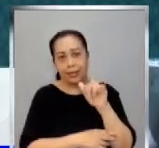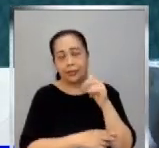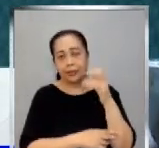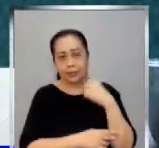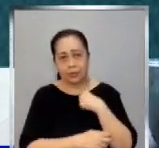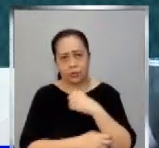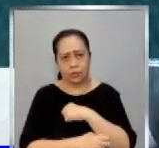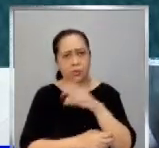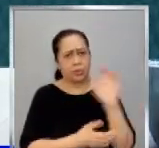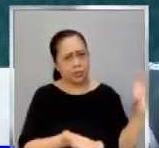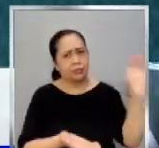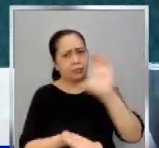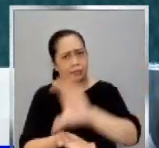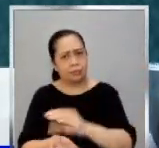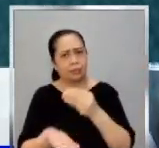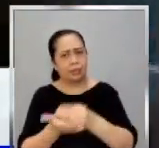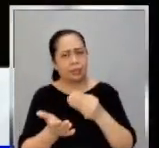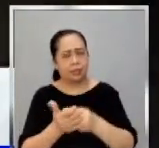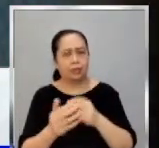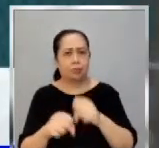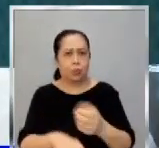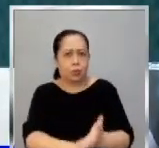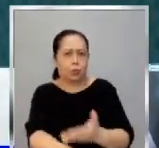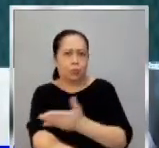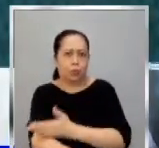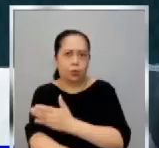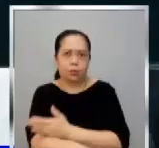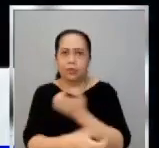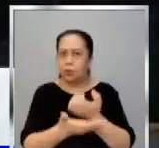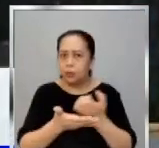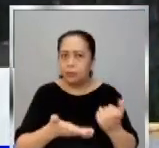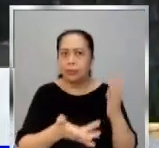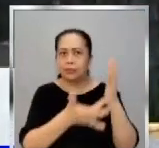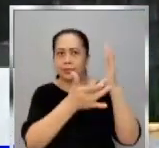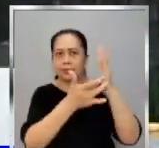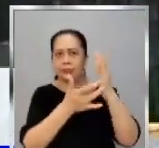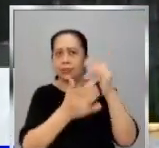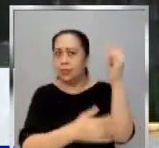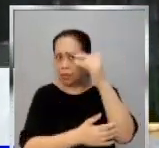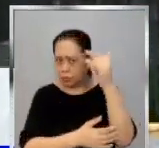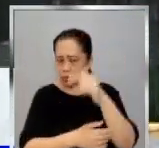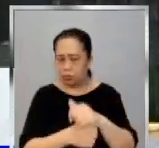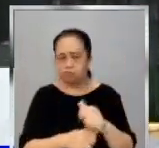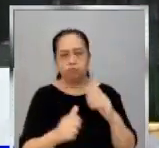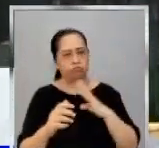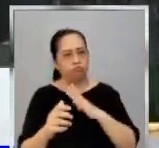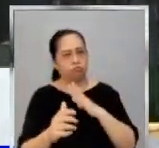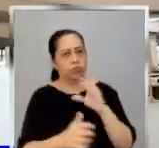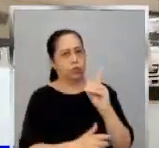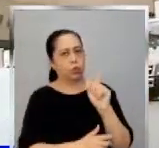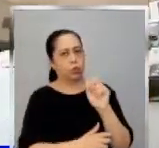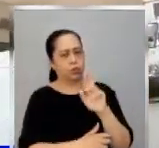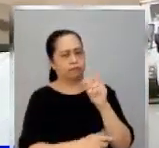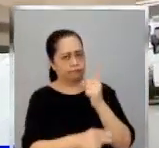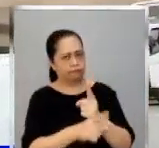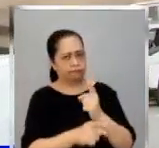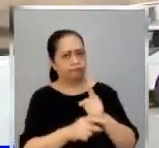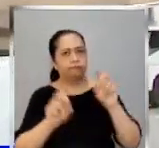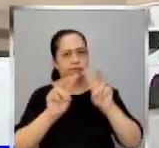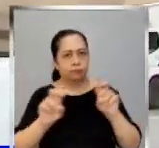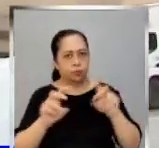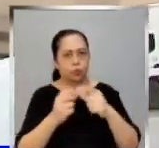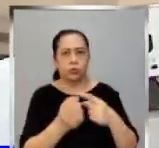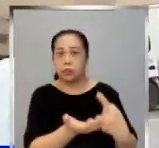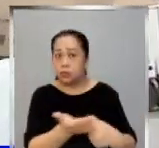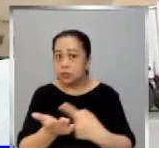maglaan ng pondo para ma-upgrade ang sistema at equipment ng ating mga airport. Pabor daw ang DOTR sa imbestigasyon para mapag-usapan na